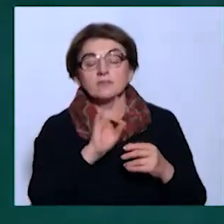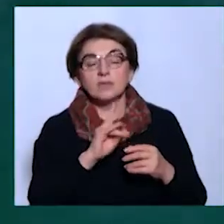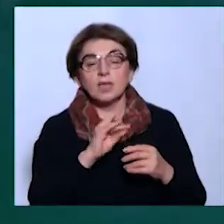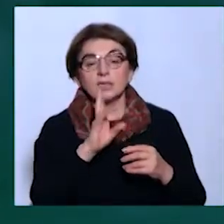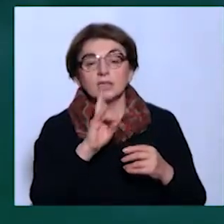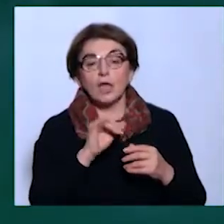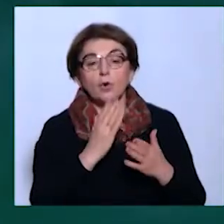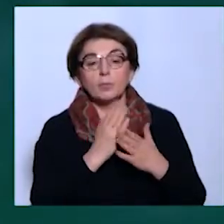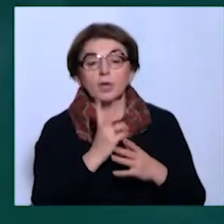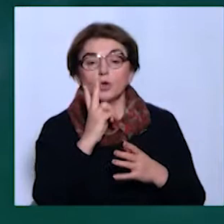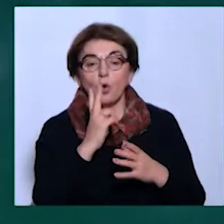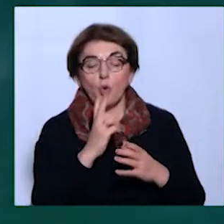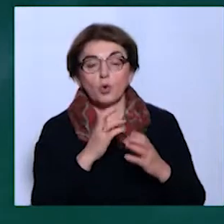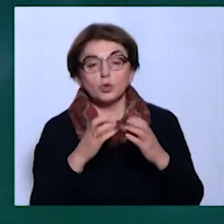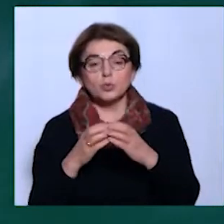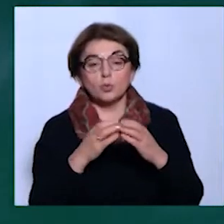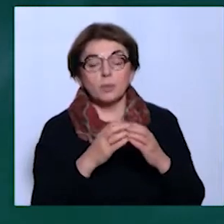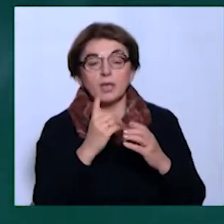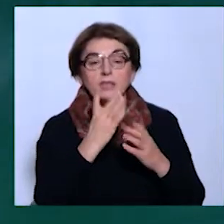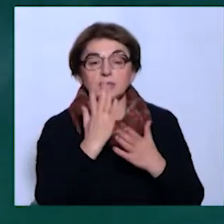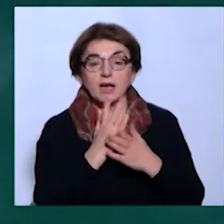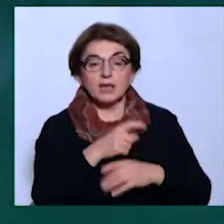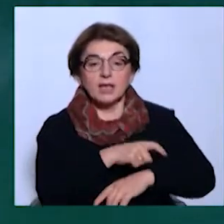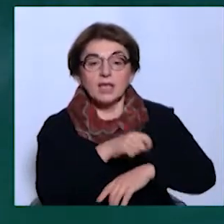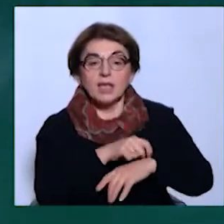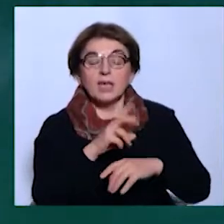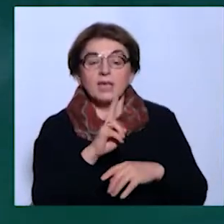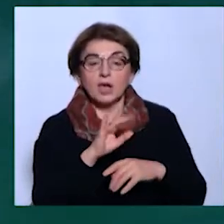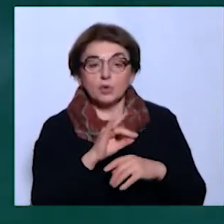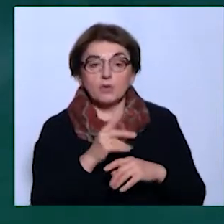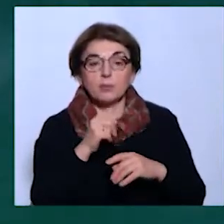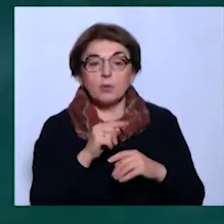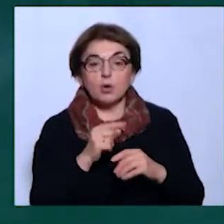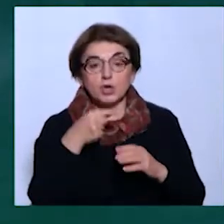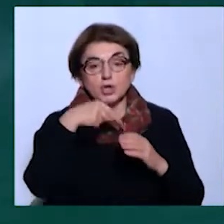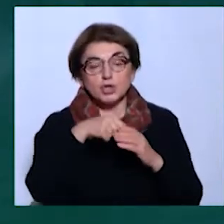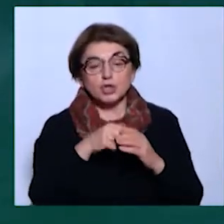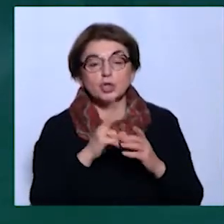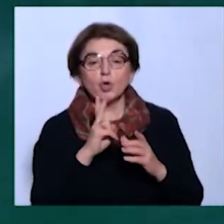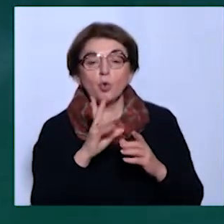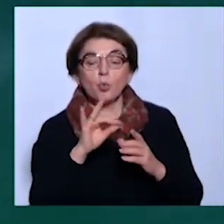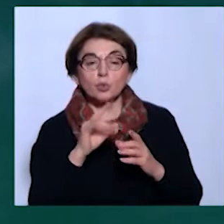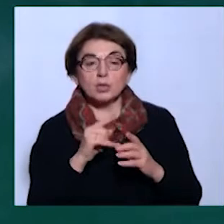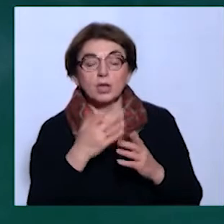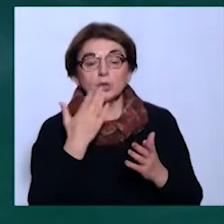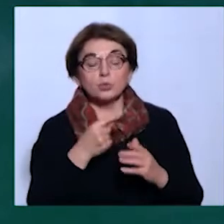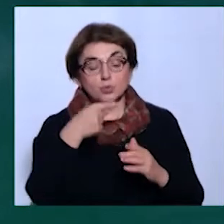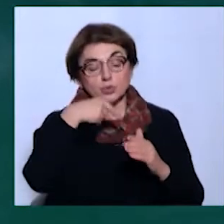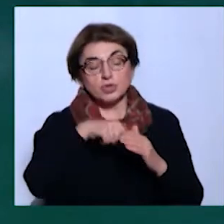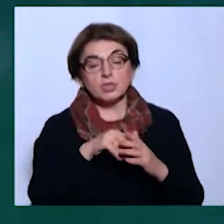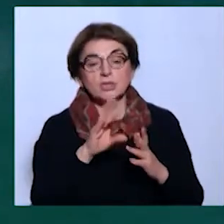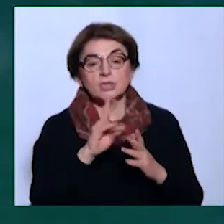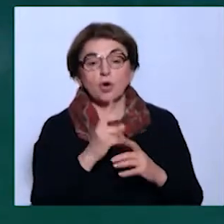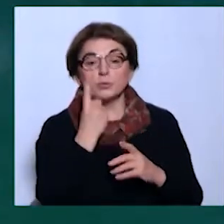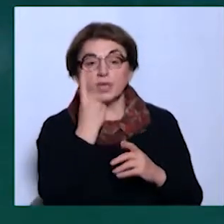ესენია კენკრა და კურკიანა. თუ ნაყოფში ერთი თესლია,